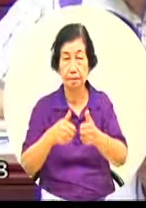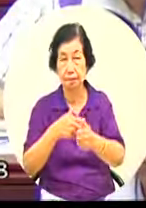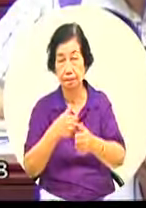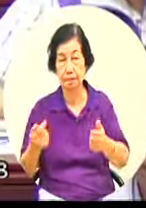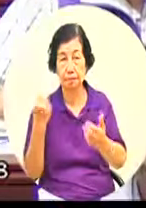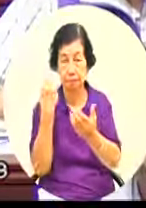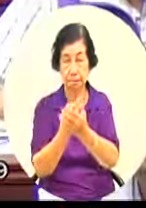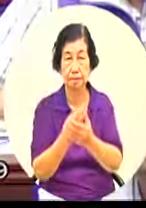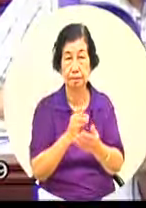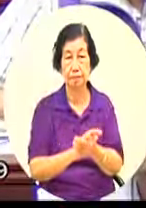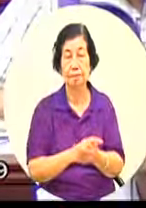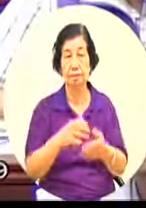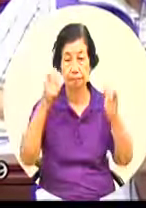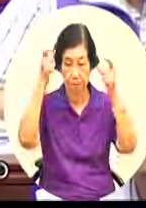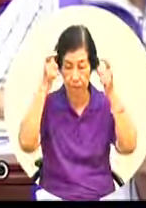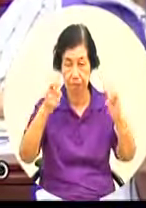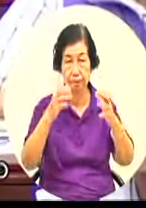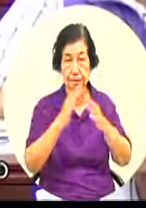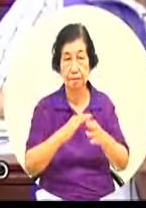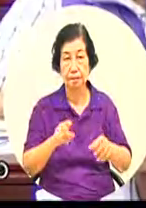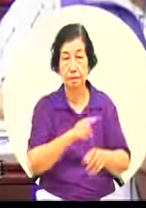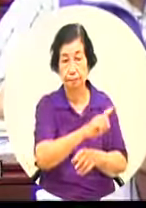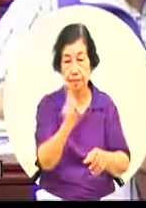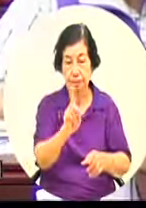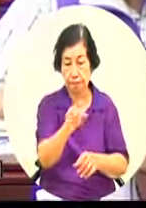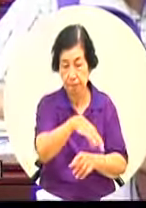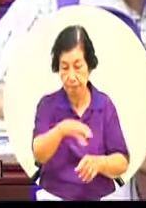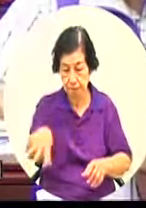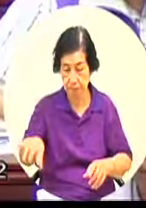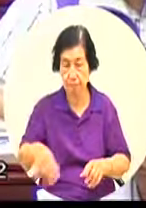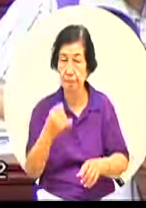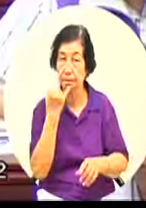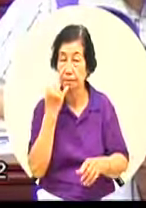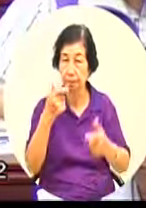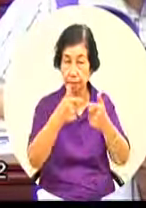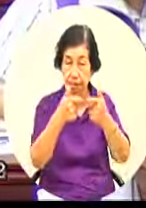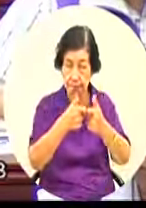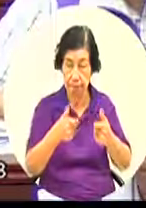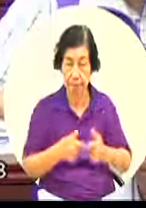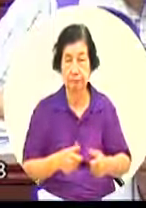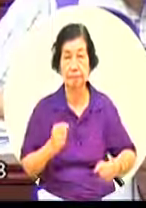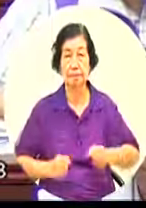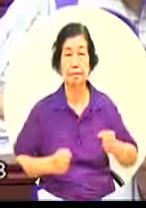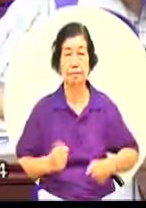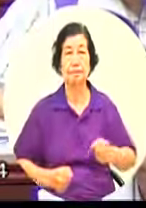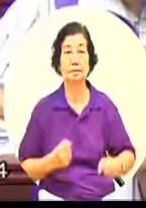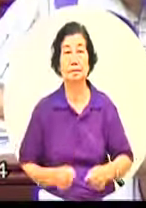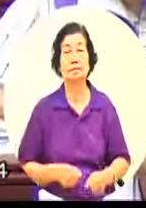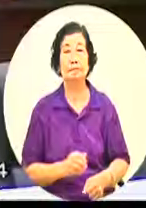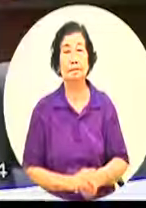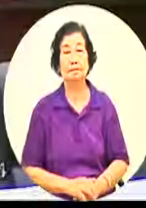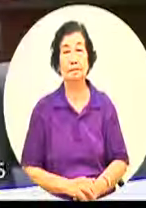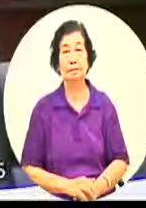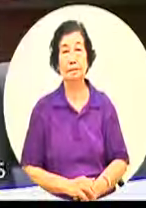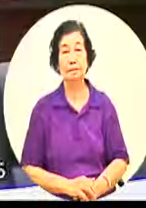地方、什么时间是来跑步，让更多市民共同来参与。以上做说明，谢谢。 谢